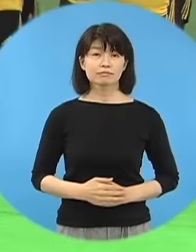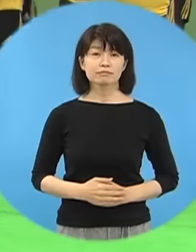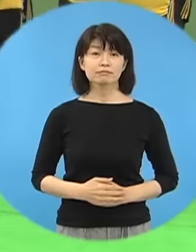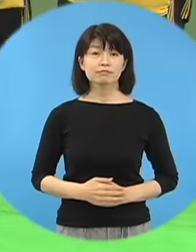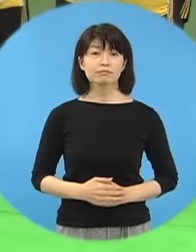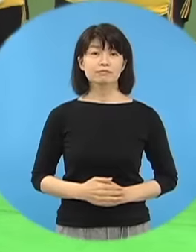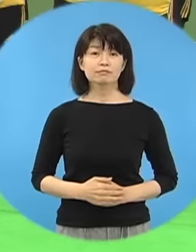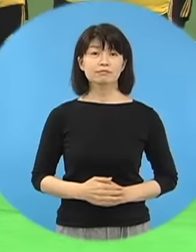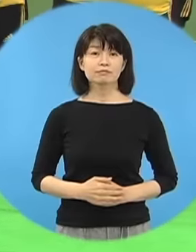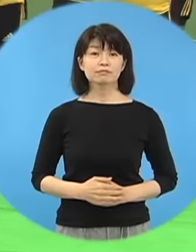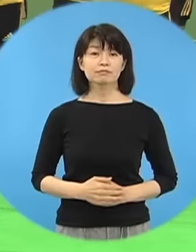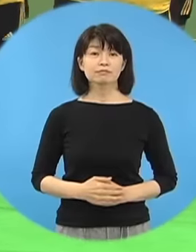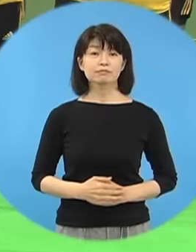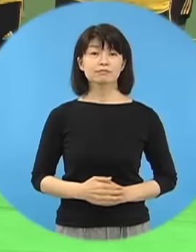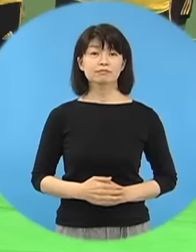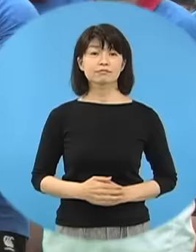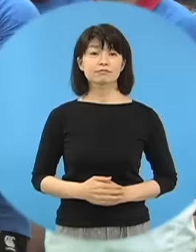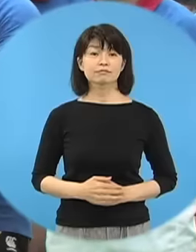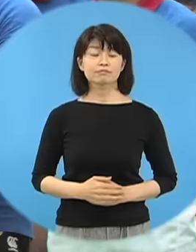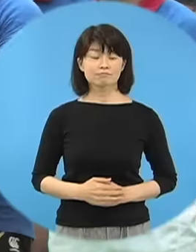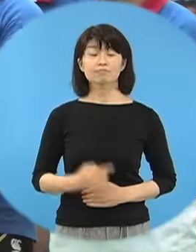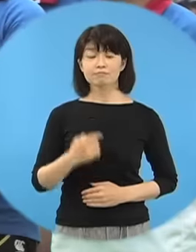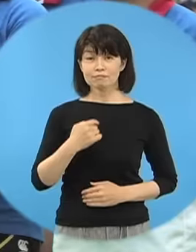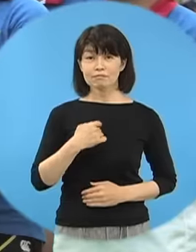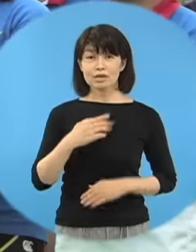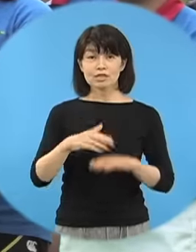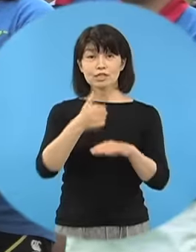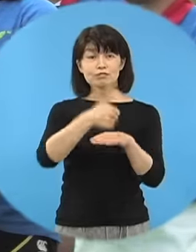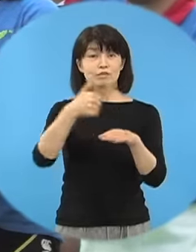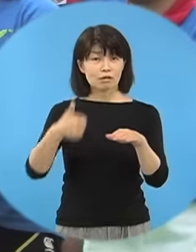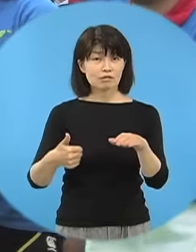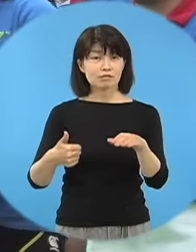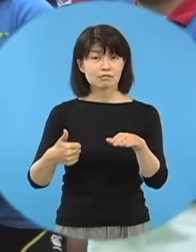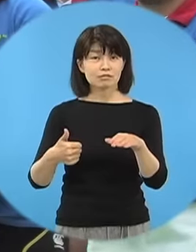ました今日